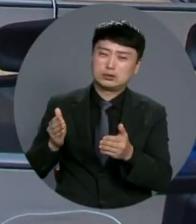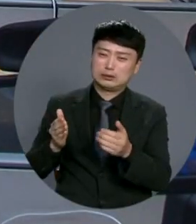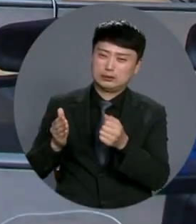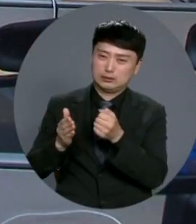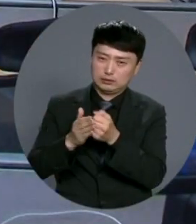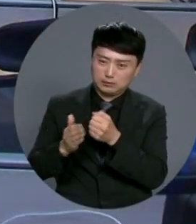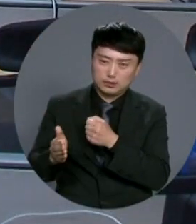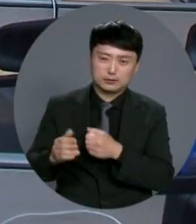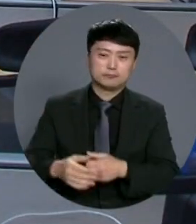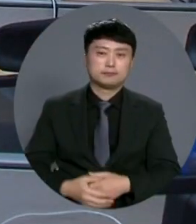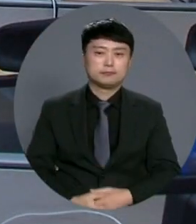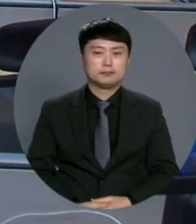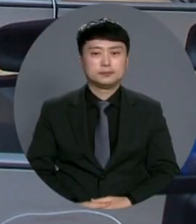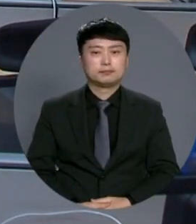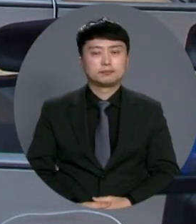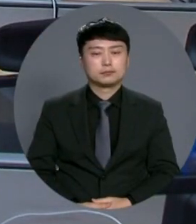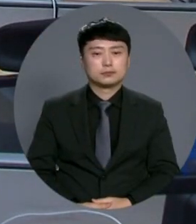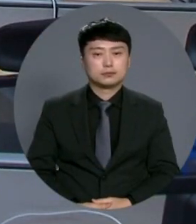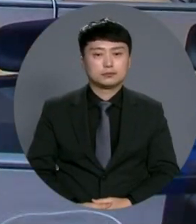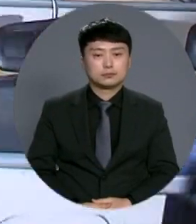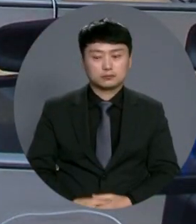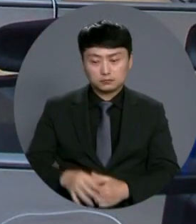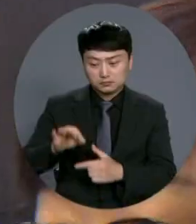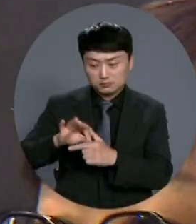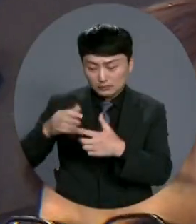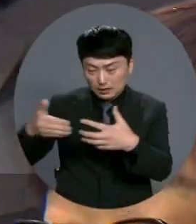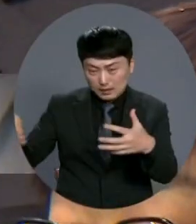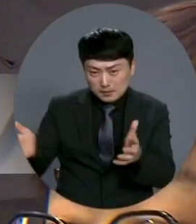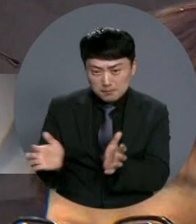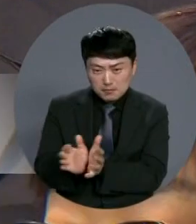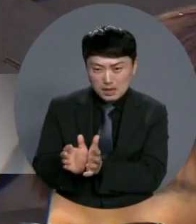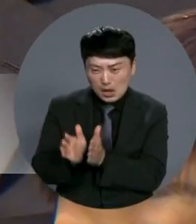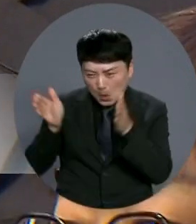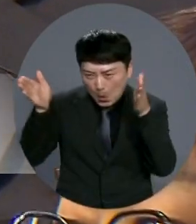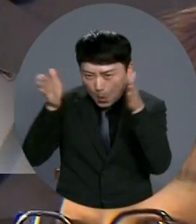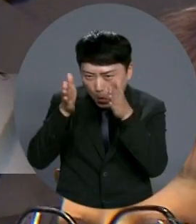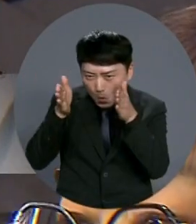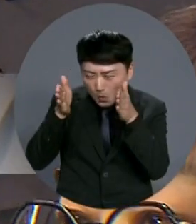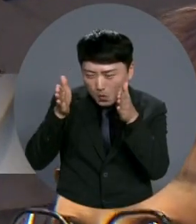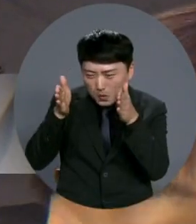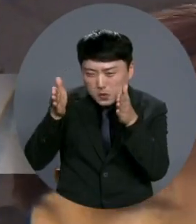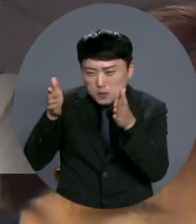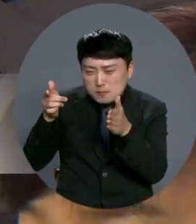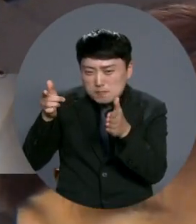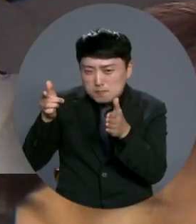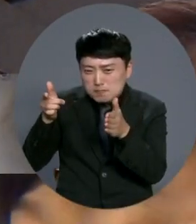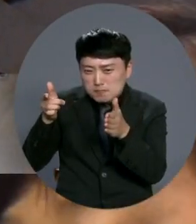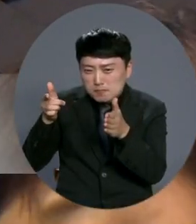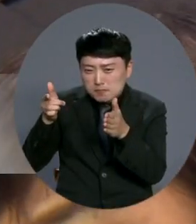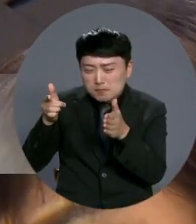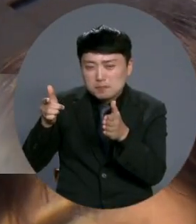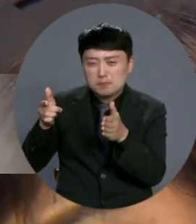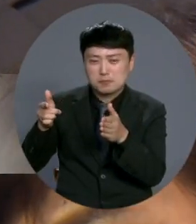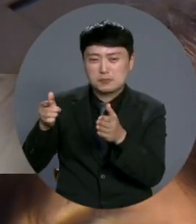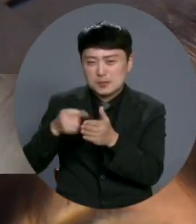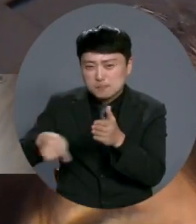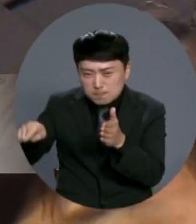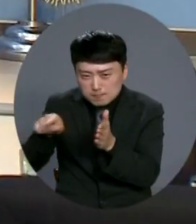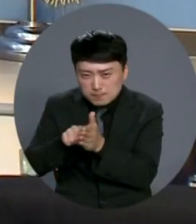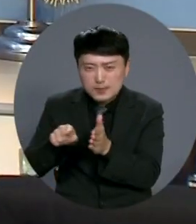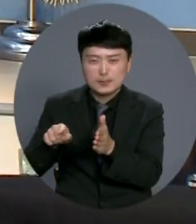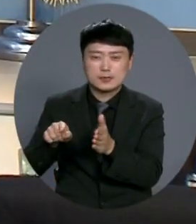실언이 아니었음을 증명했습니다. 영남당이라는 이미지를 벗기 위해 영남권 중진 의원이 수도권에 출마해야